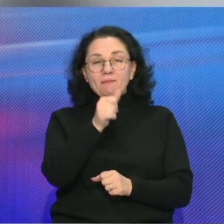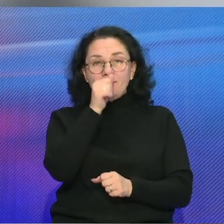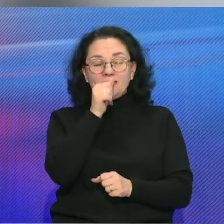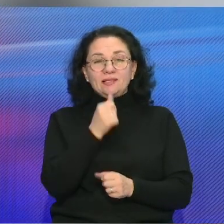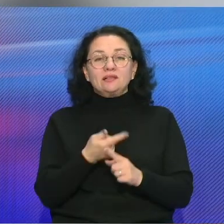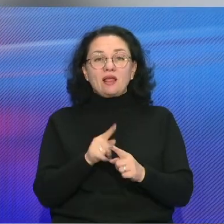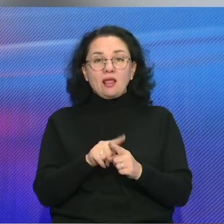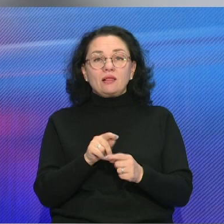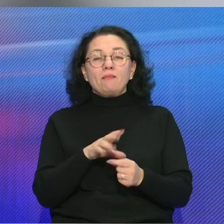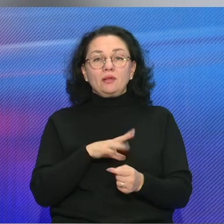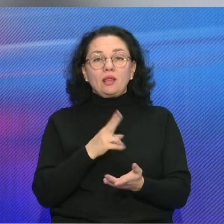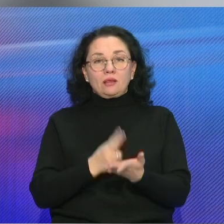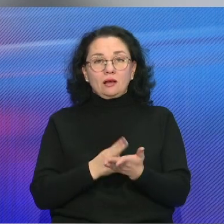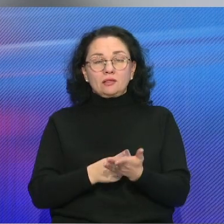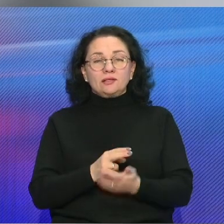тому подтверждение.